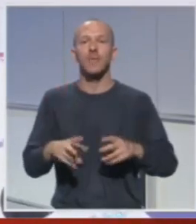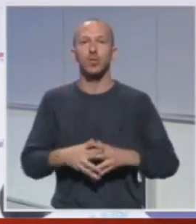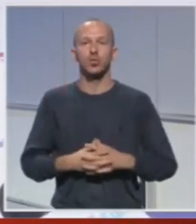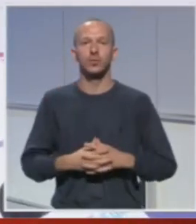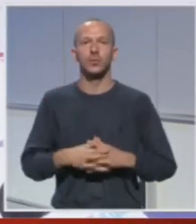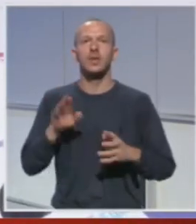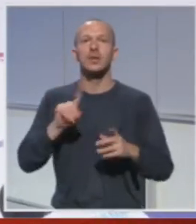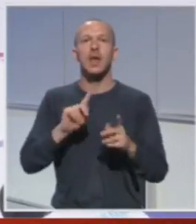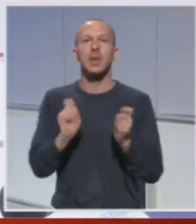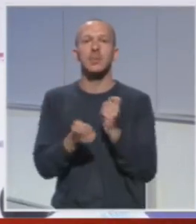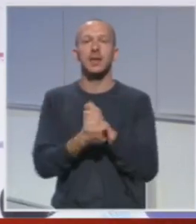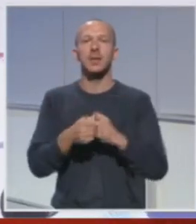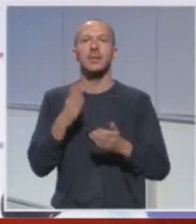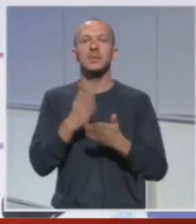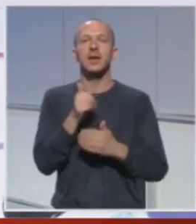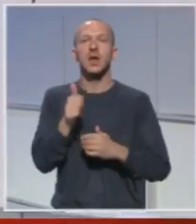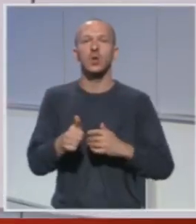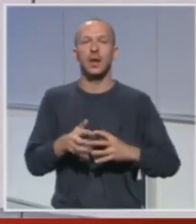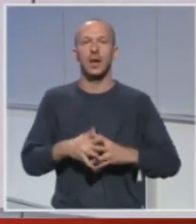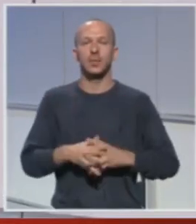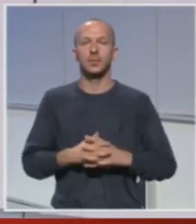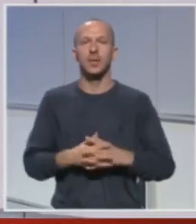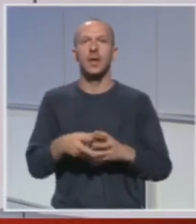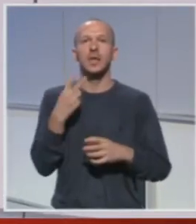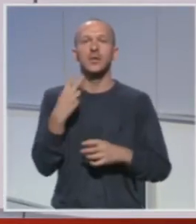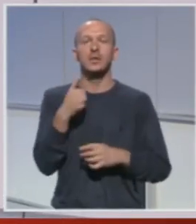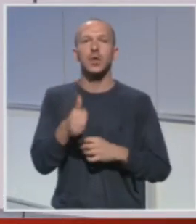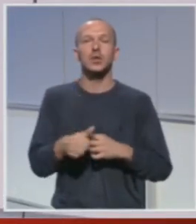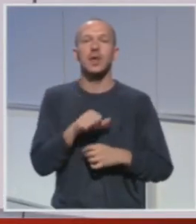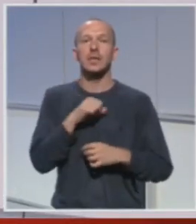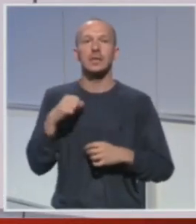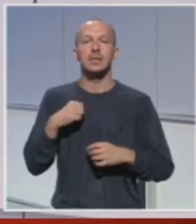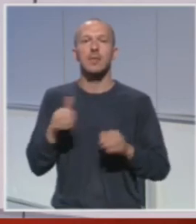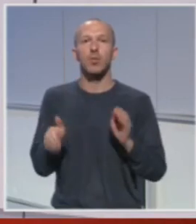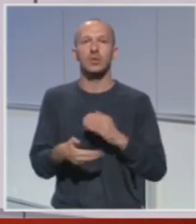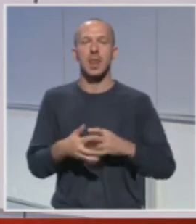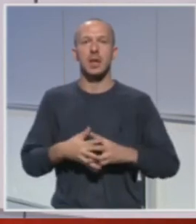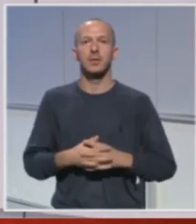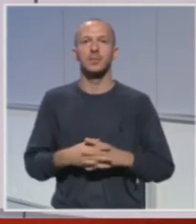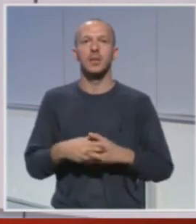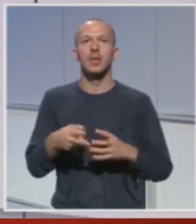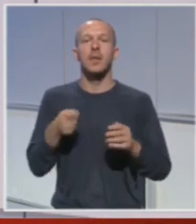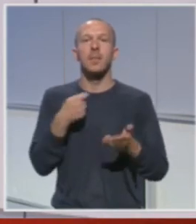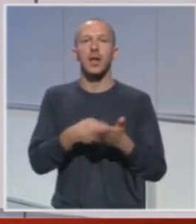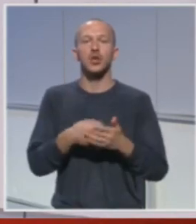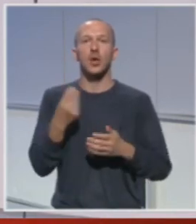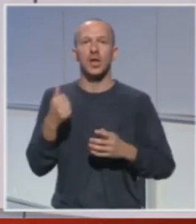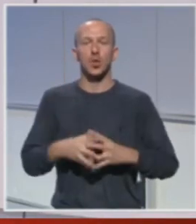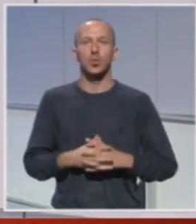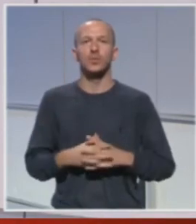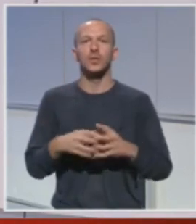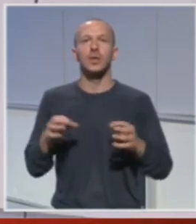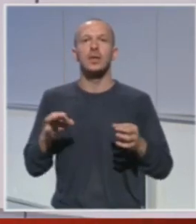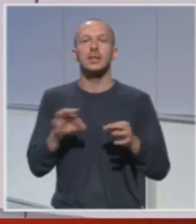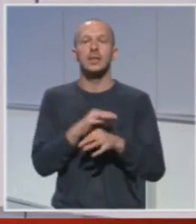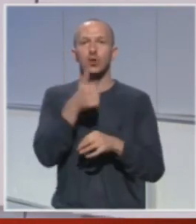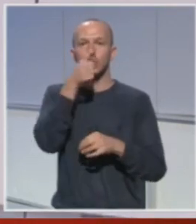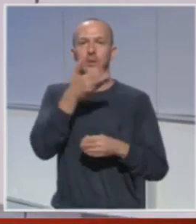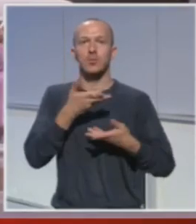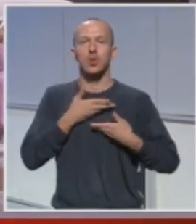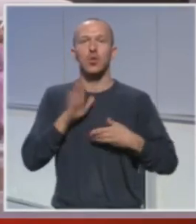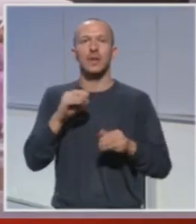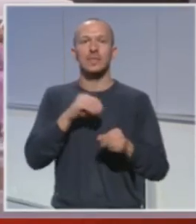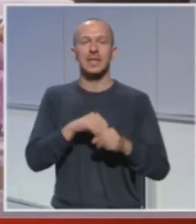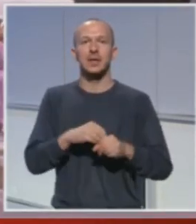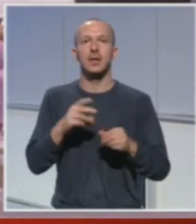da ne mijenjam svake godine dana. 20 godina sam podstanar, plaćao sam kiriju, sretan sam što sam dobio ovaj